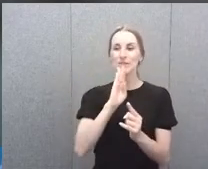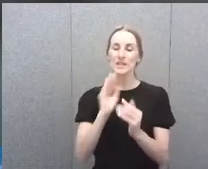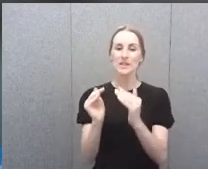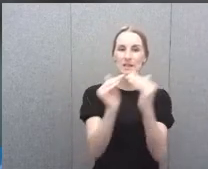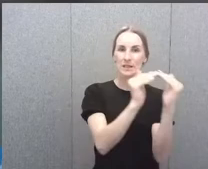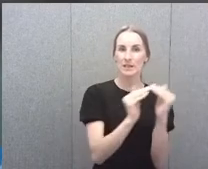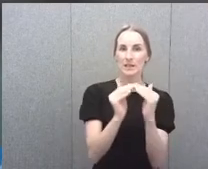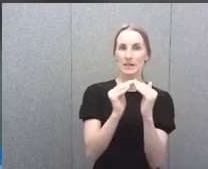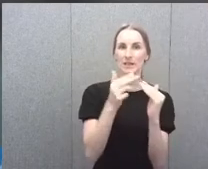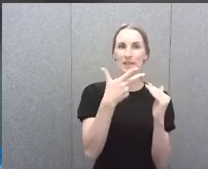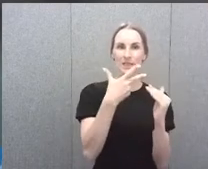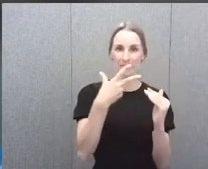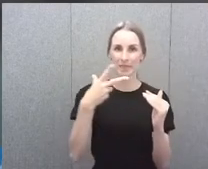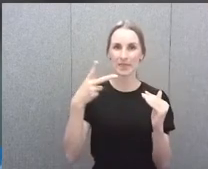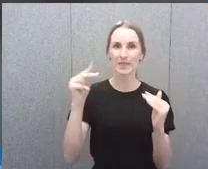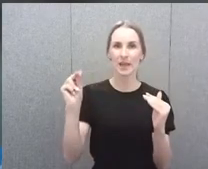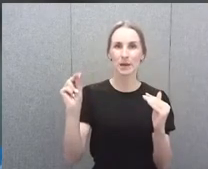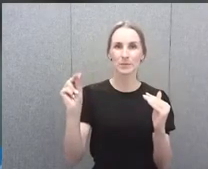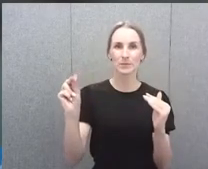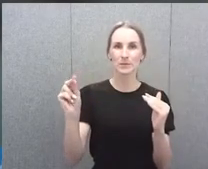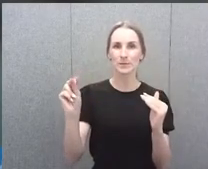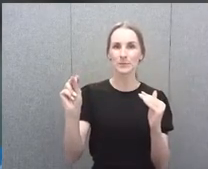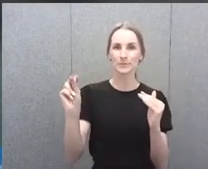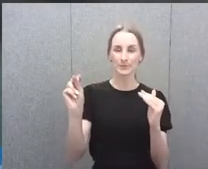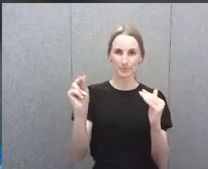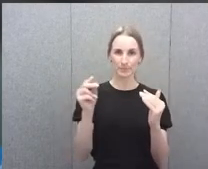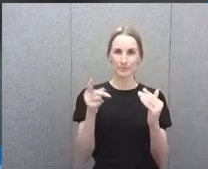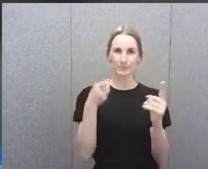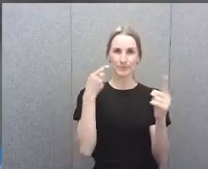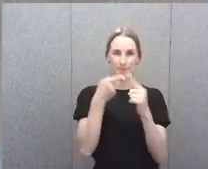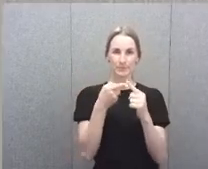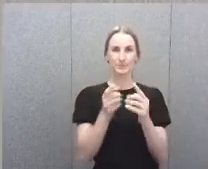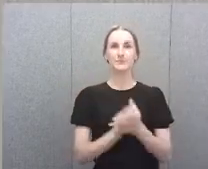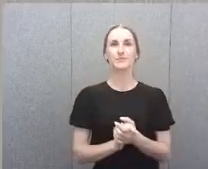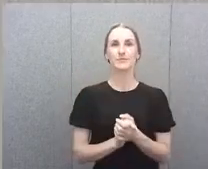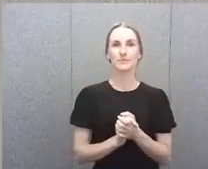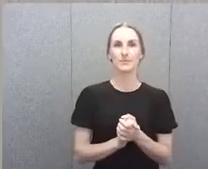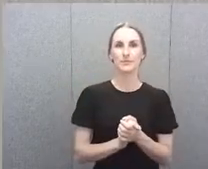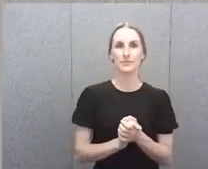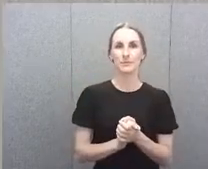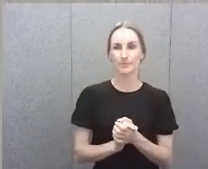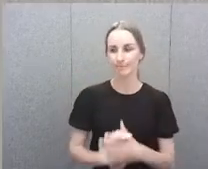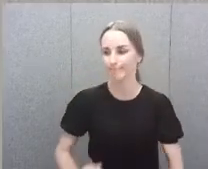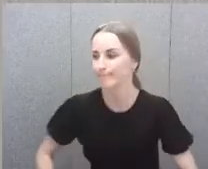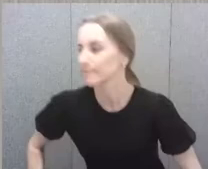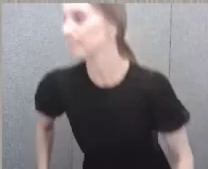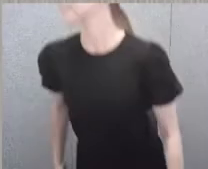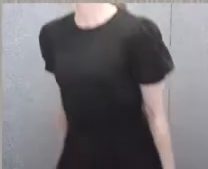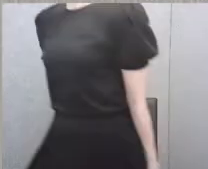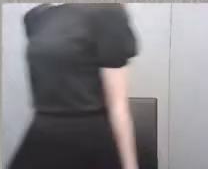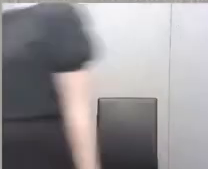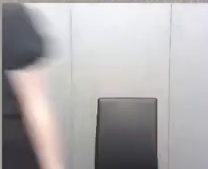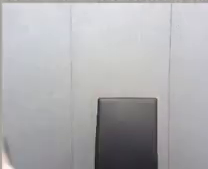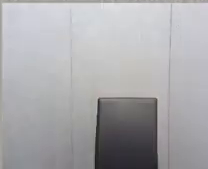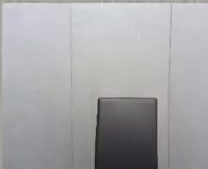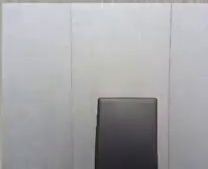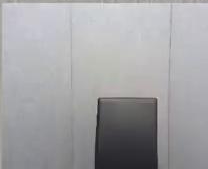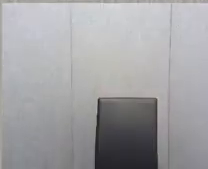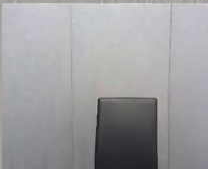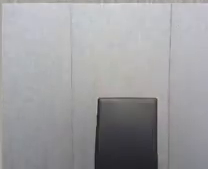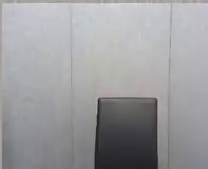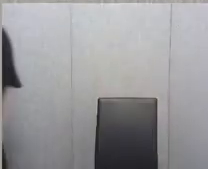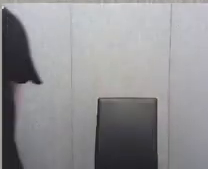за пределами Европейского Союза. Спасибо. Dar kartą dėkoju visiems už tai. Я хочу поблагодарить